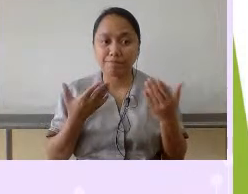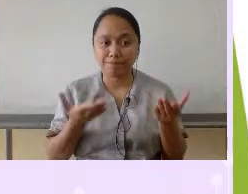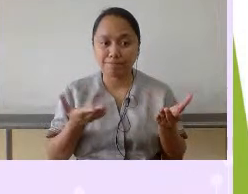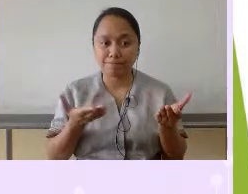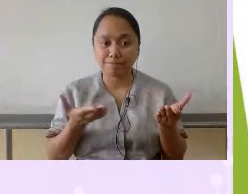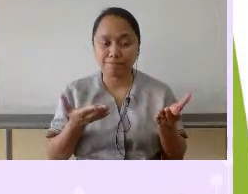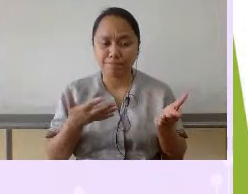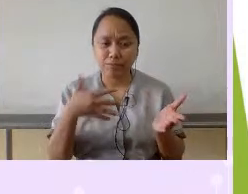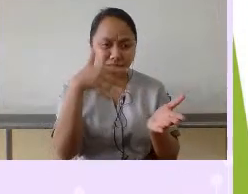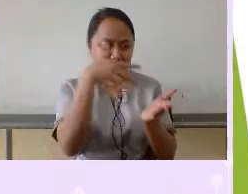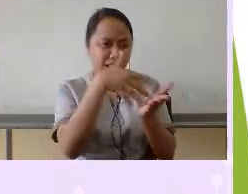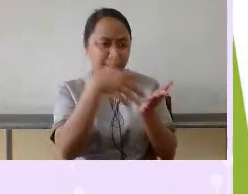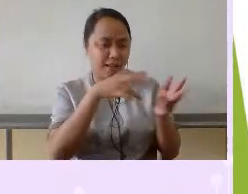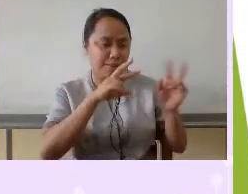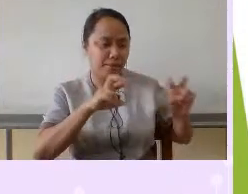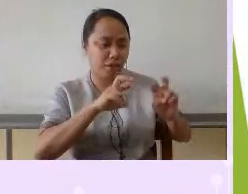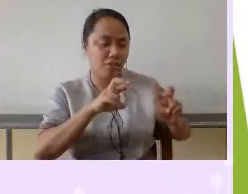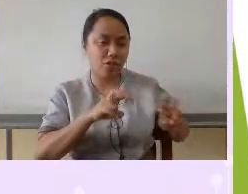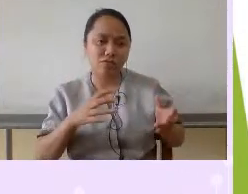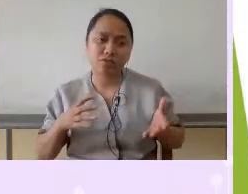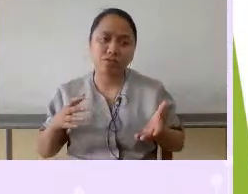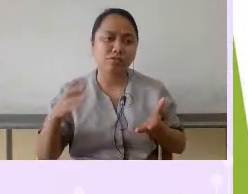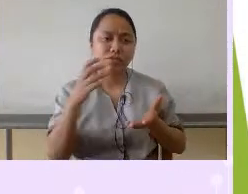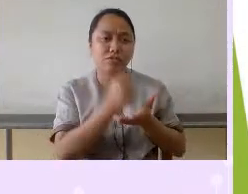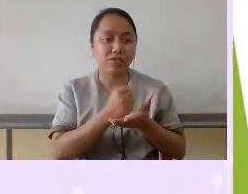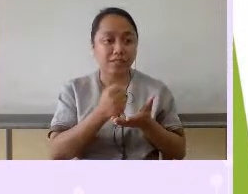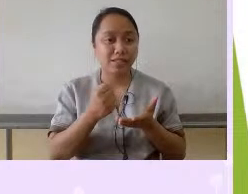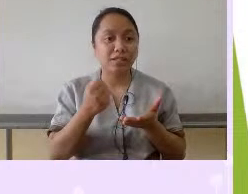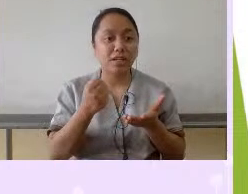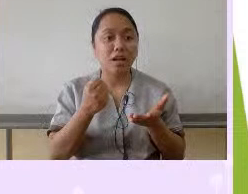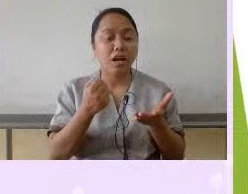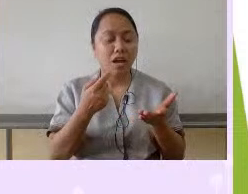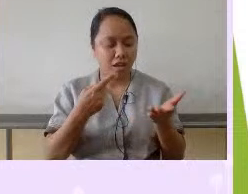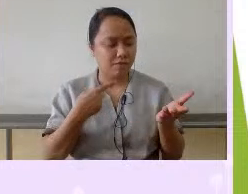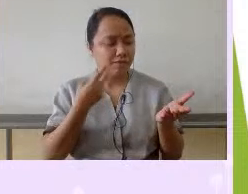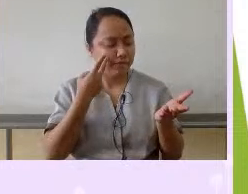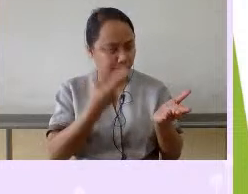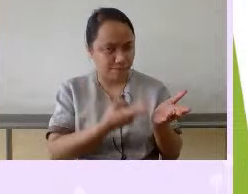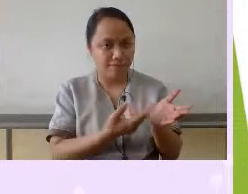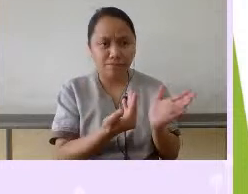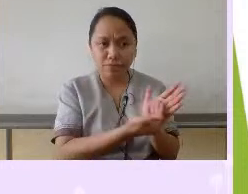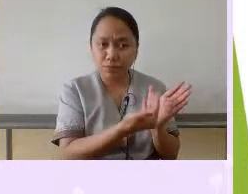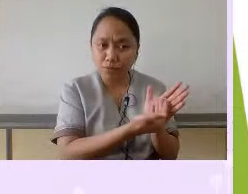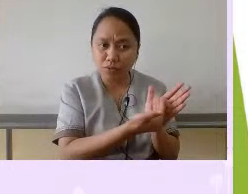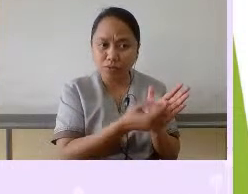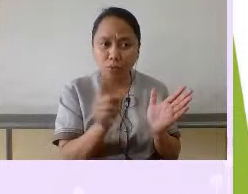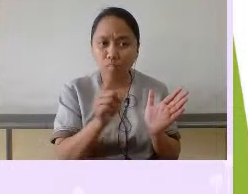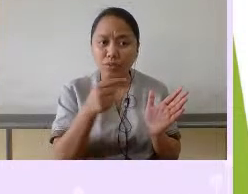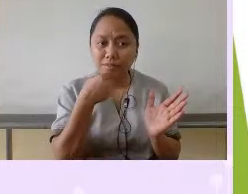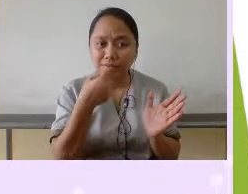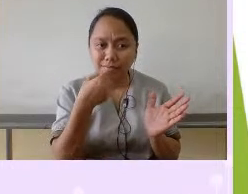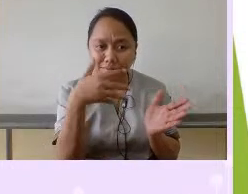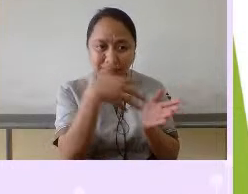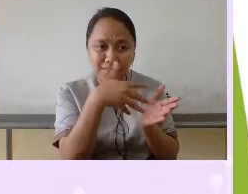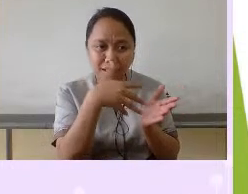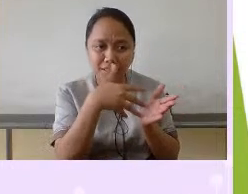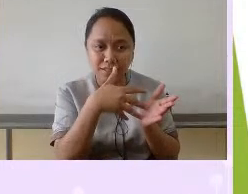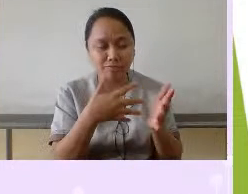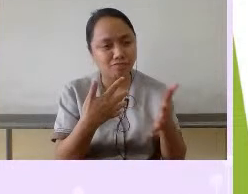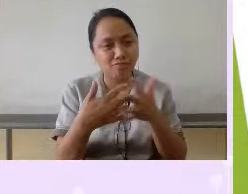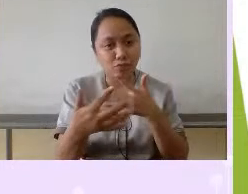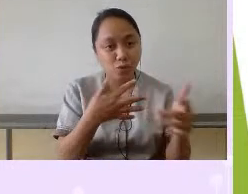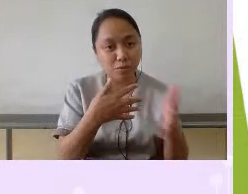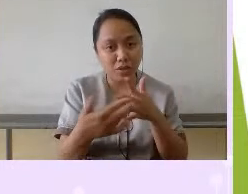pag-aaral na lumabas. Ito po'y galing sa Commission on Human Rights. Sinabi dun sa study na despite